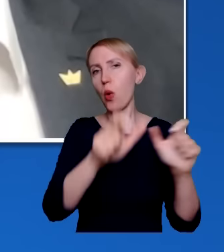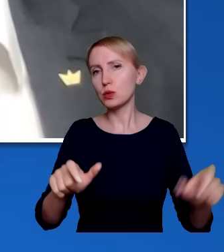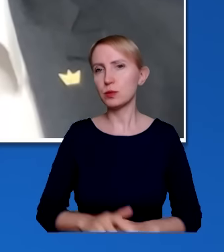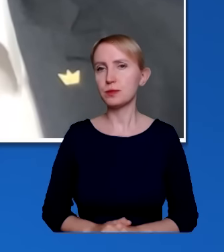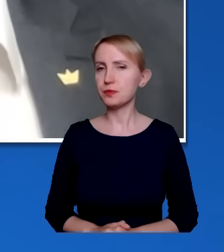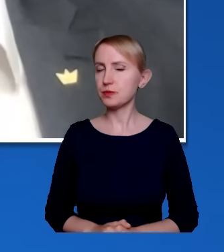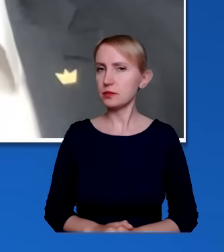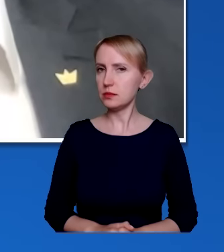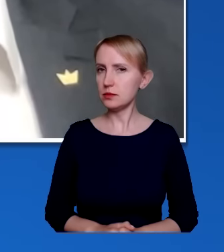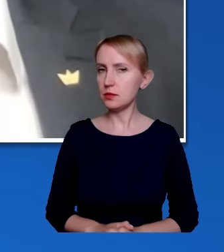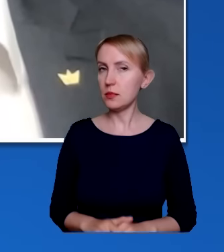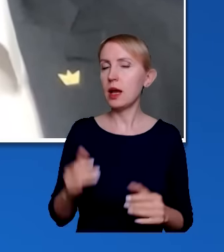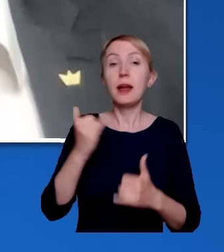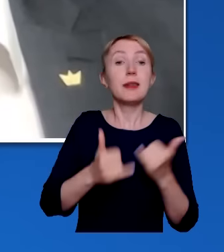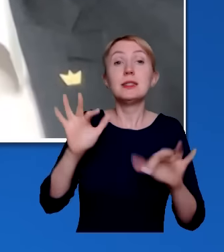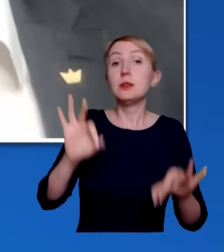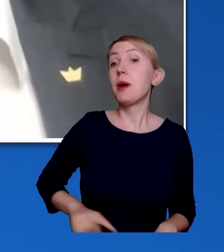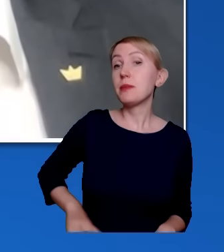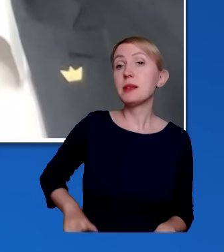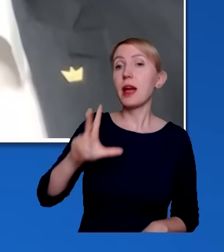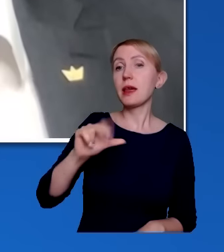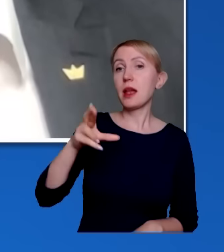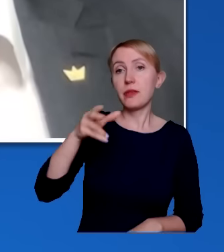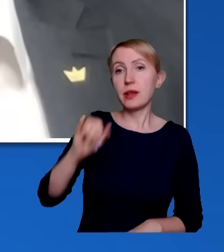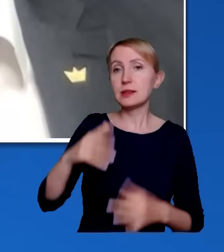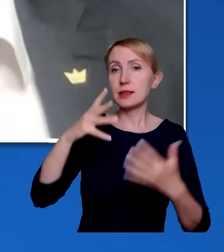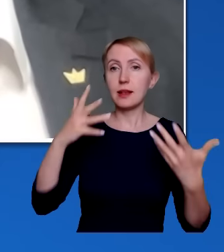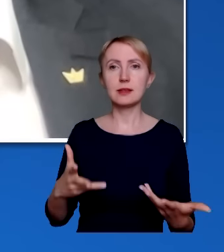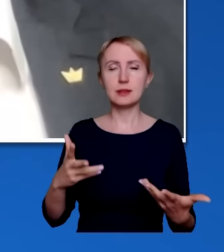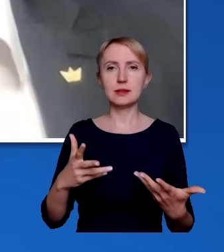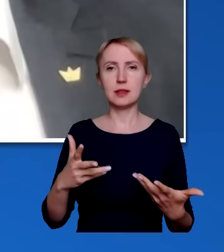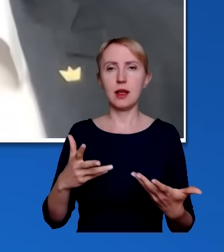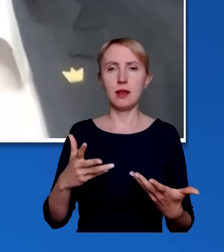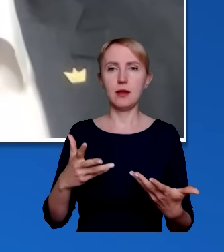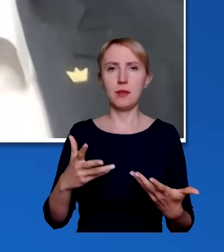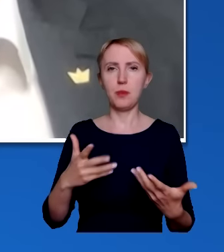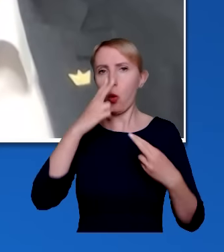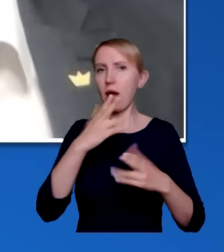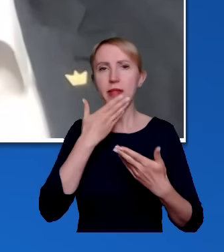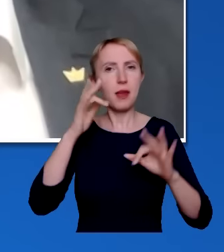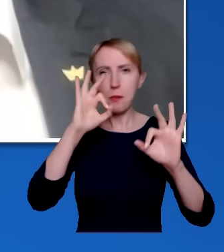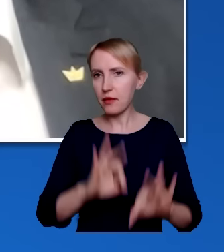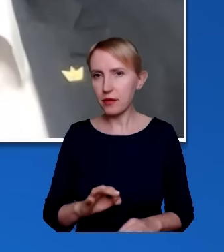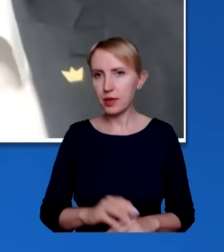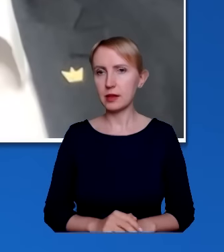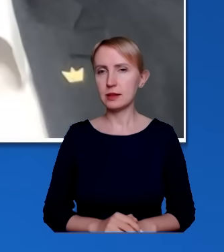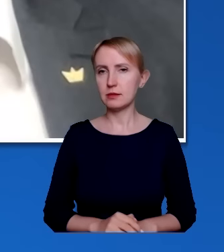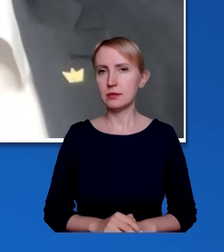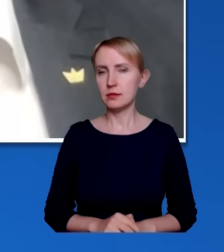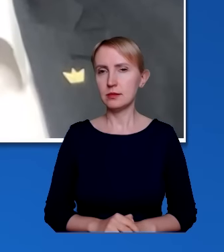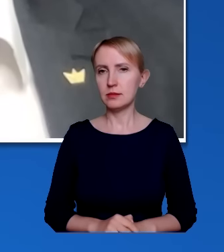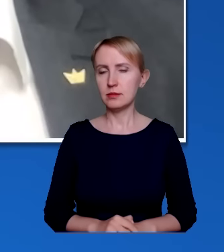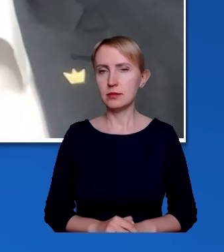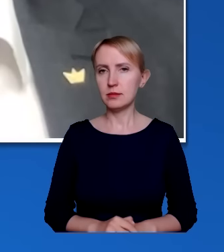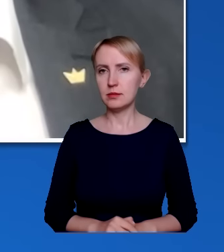gdyby pan minister kierwiński chciał być oczyszczony z tych zarzutów co najmniej medialnych to